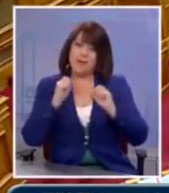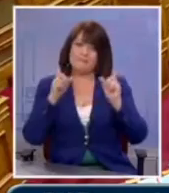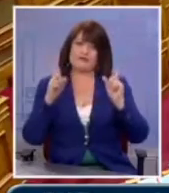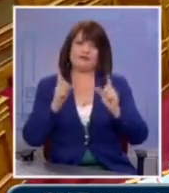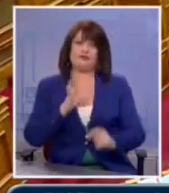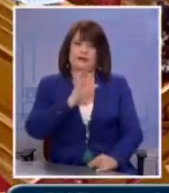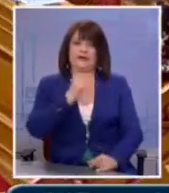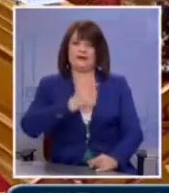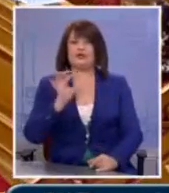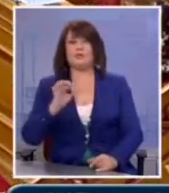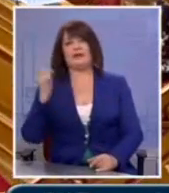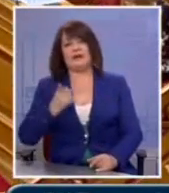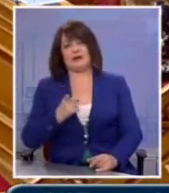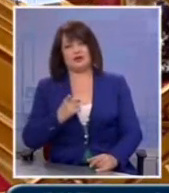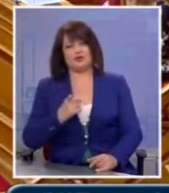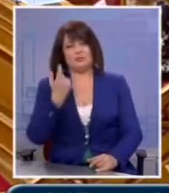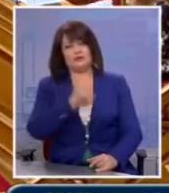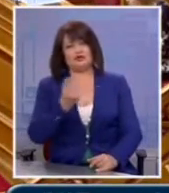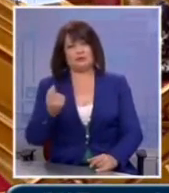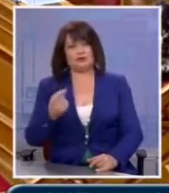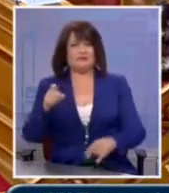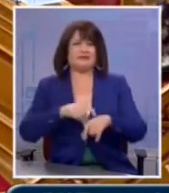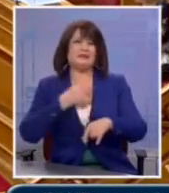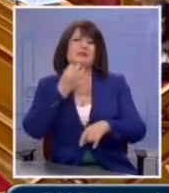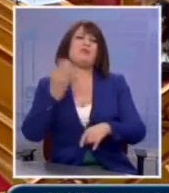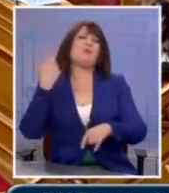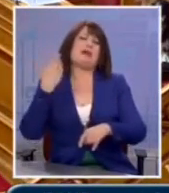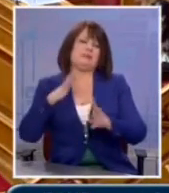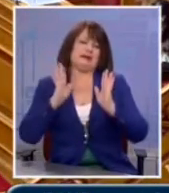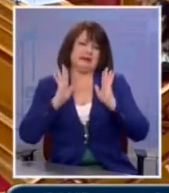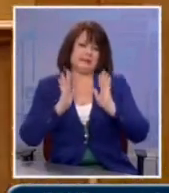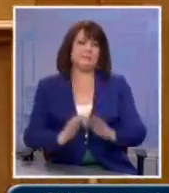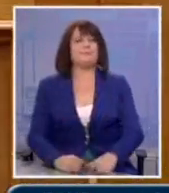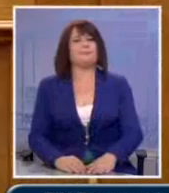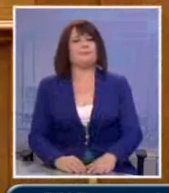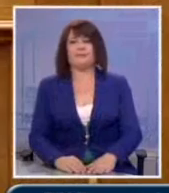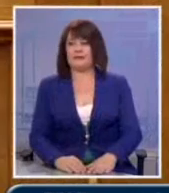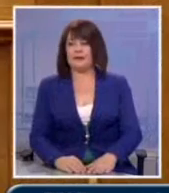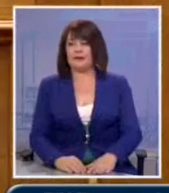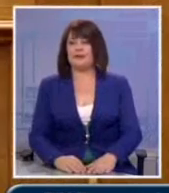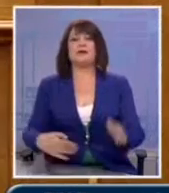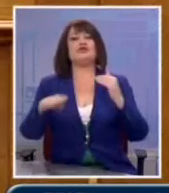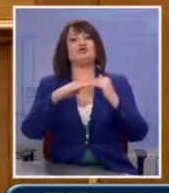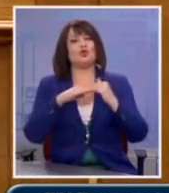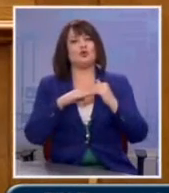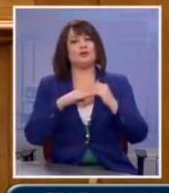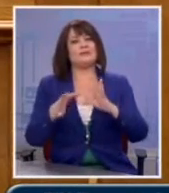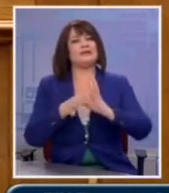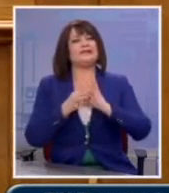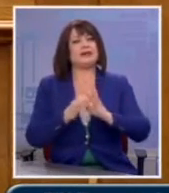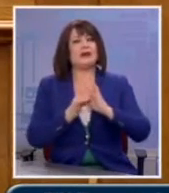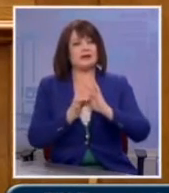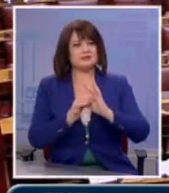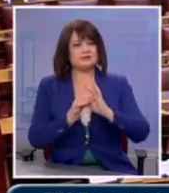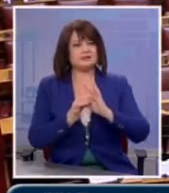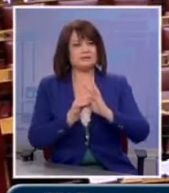στα οποία δεν θέλω να επεκταθώ, δεν είναι του παρόντος. Λοιπόν, θα είναι μια απολύτως ισότιμη συνεργασία,